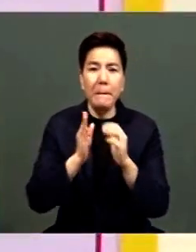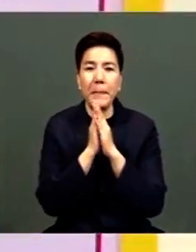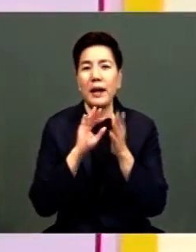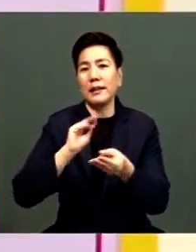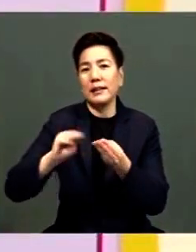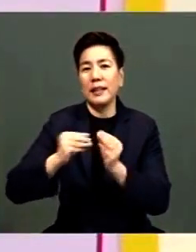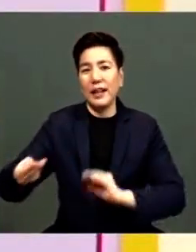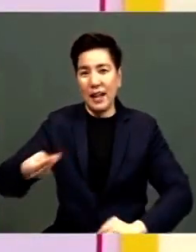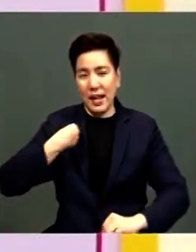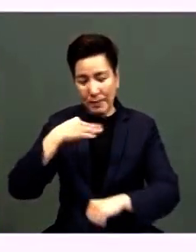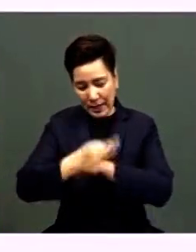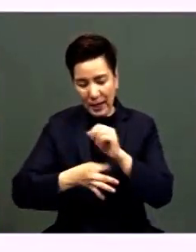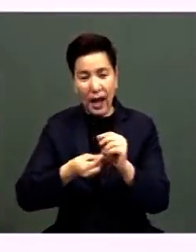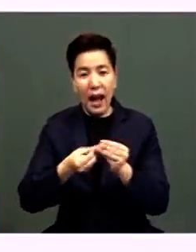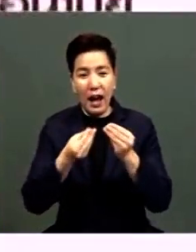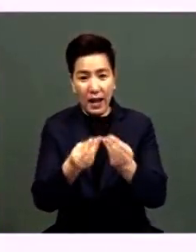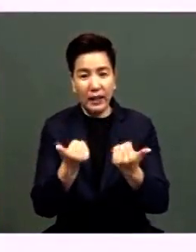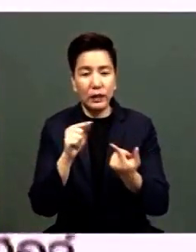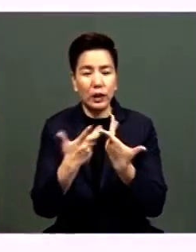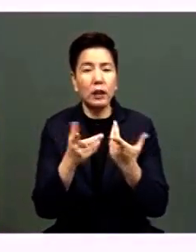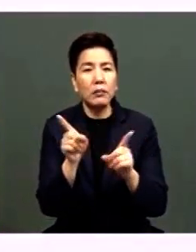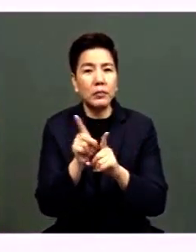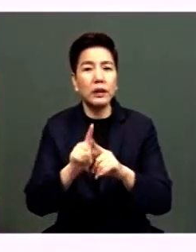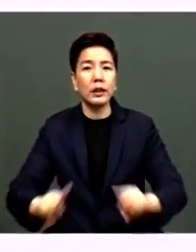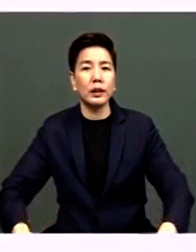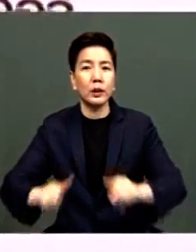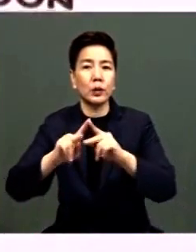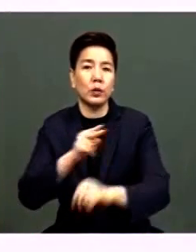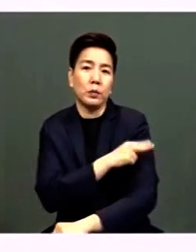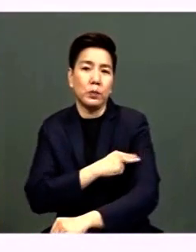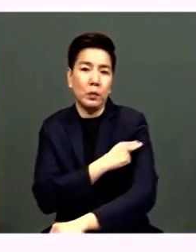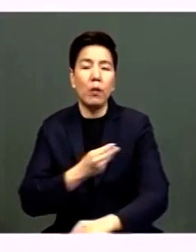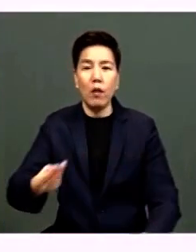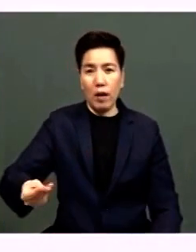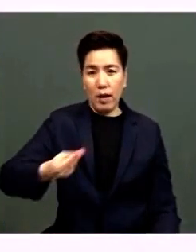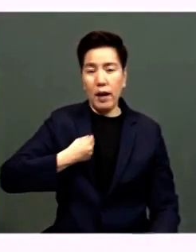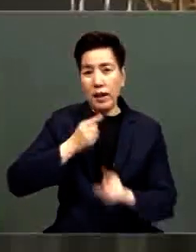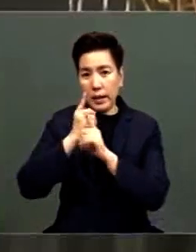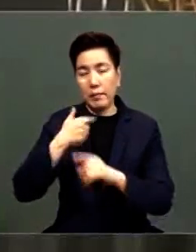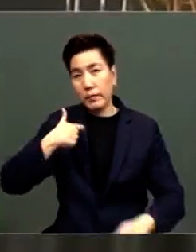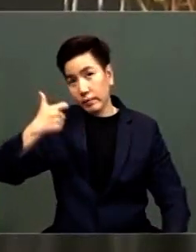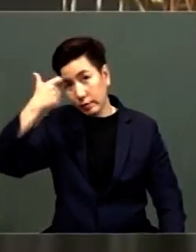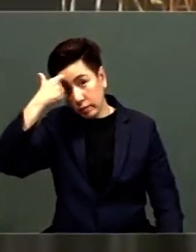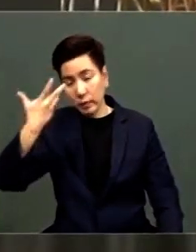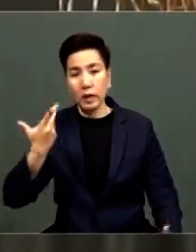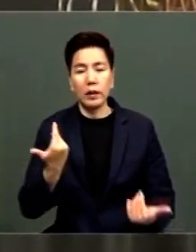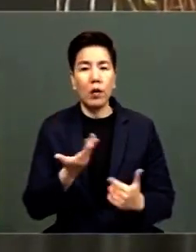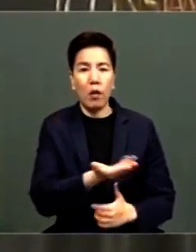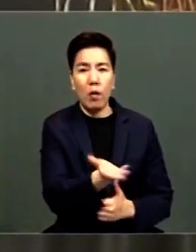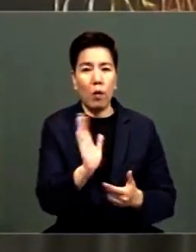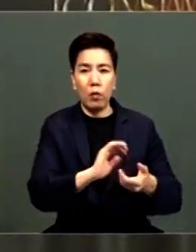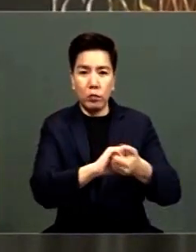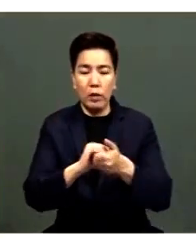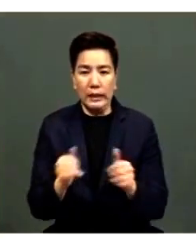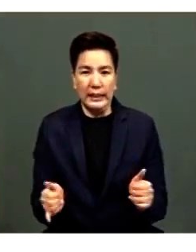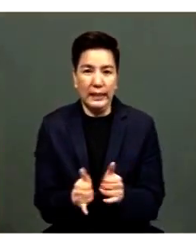ซึ่งในงานดังกล่าวจะจัดขึ้นภายใต้มาตรการจากกระทรวงสาธารณสุขอย่างเคร่งครัดมีการตรวจวัดอุณหภูมิและขอความร่วมมือให้เว้นระย